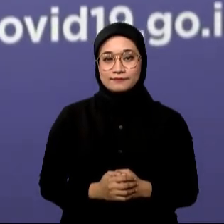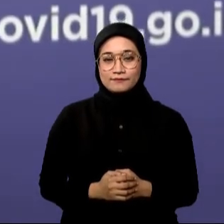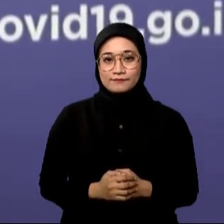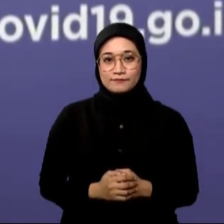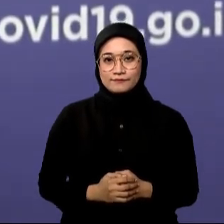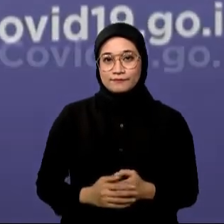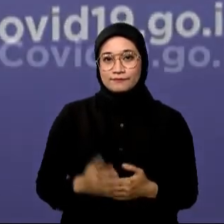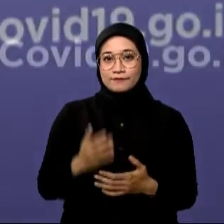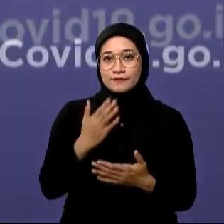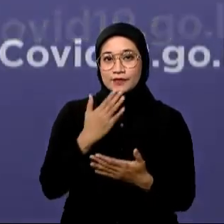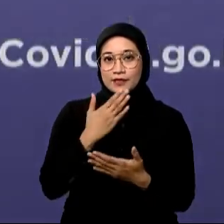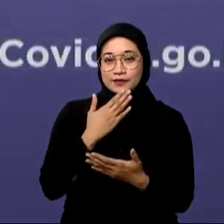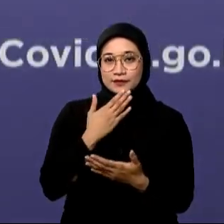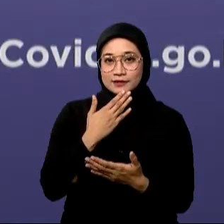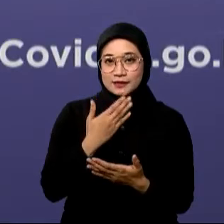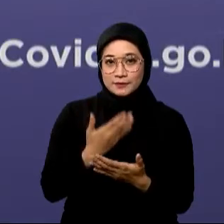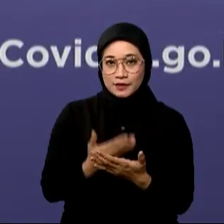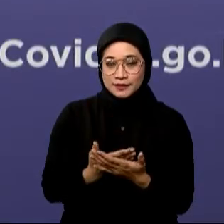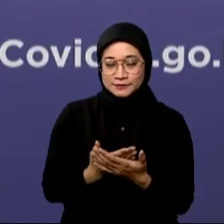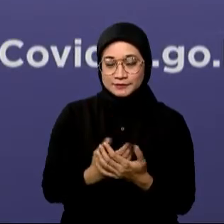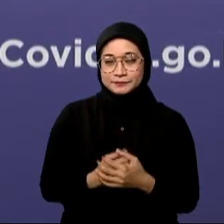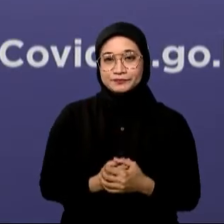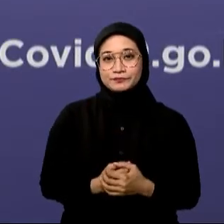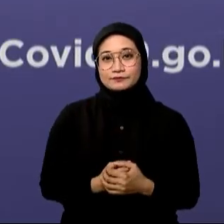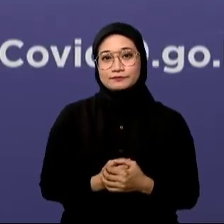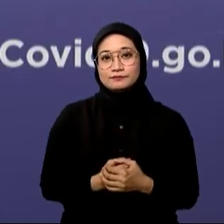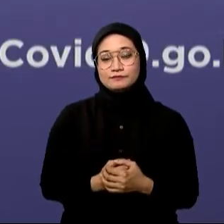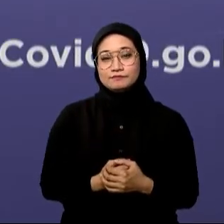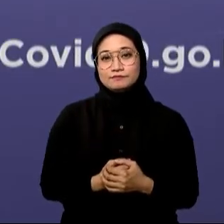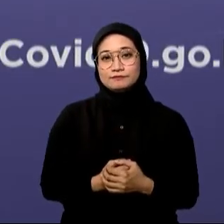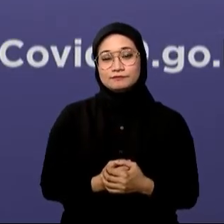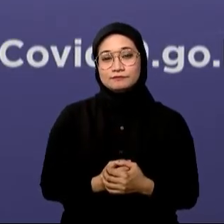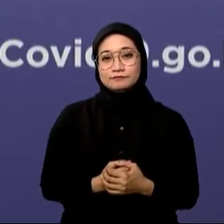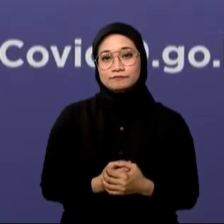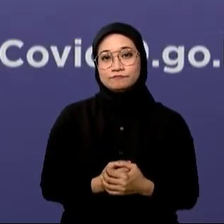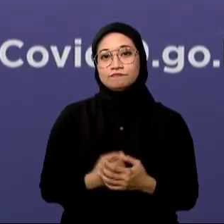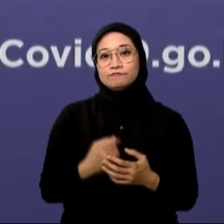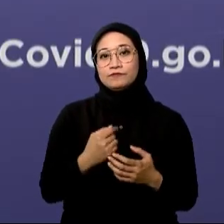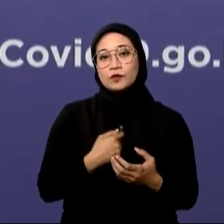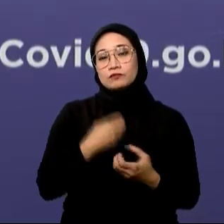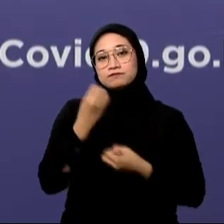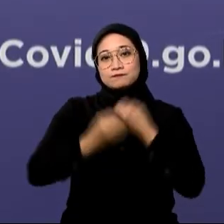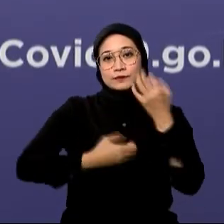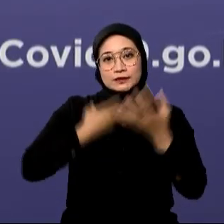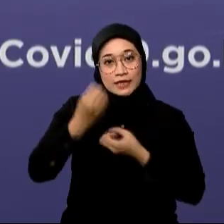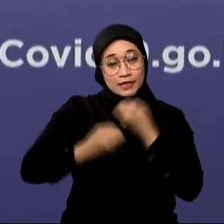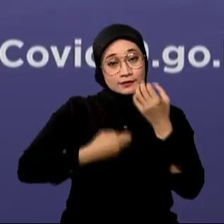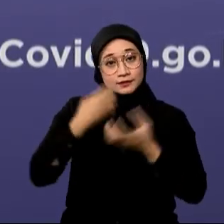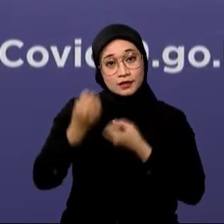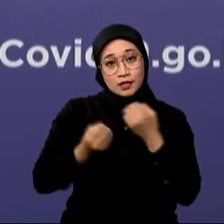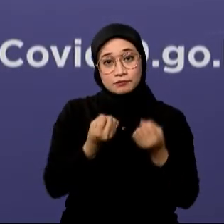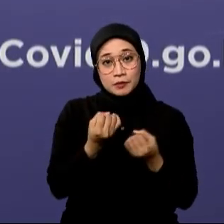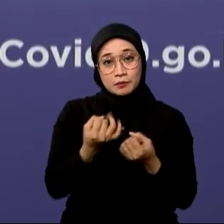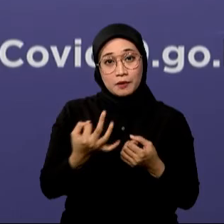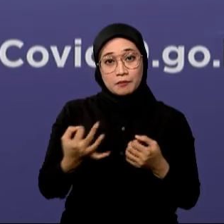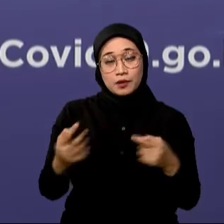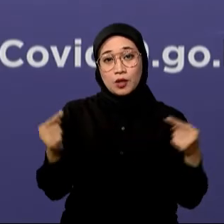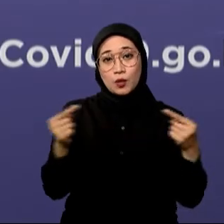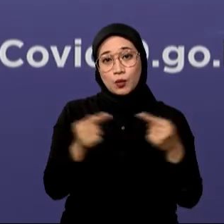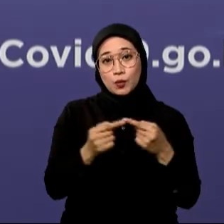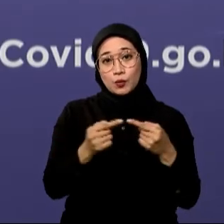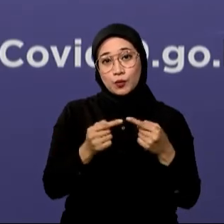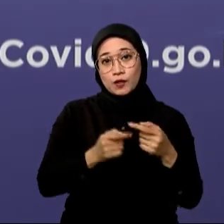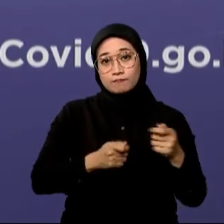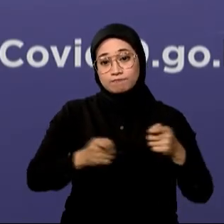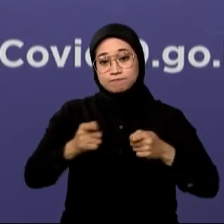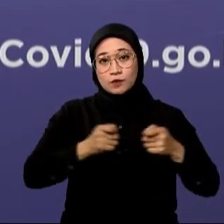Terima kasih Dr. Raisa. Saudara-saudara, kita akan menyampaikan kembali beberapa hal terkait dengan penanggulangan COVID-19 yang kita